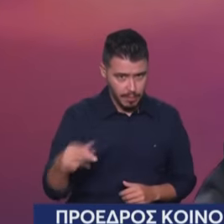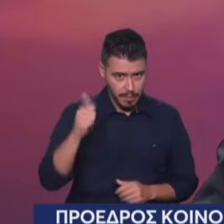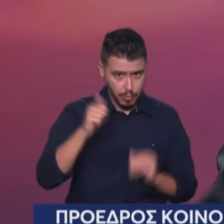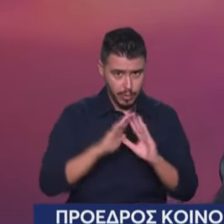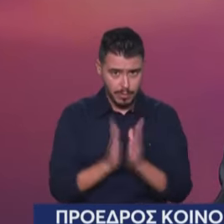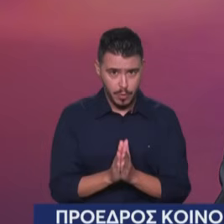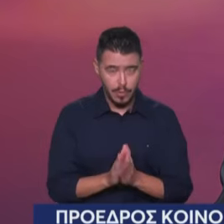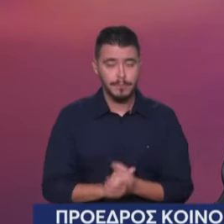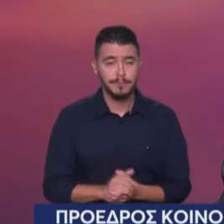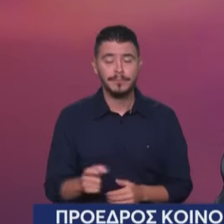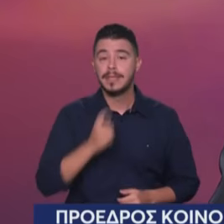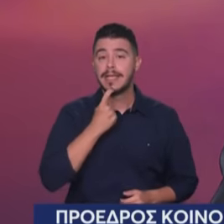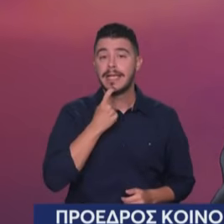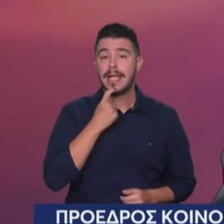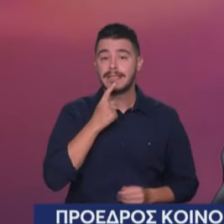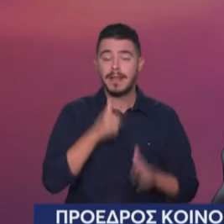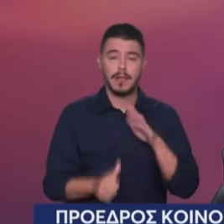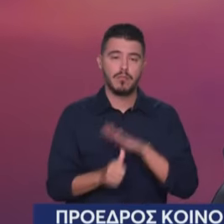Ο Κασελάκης ήταν πρόεδρος.